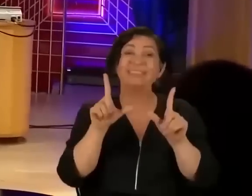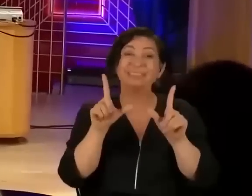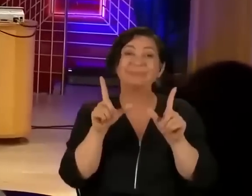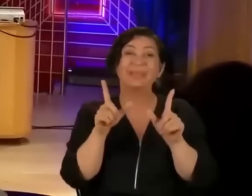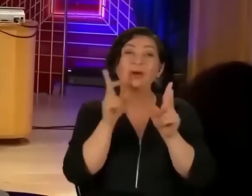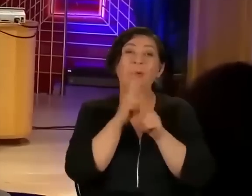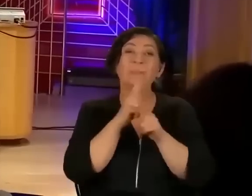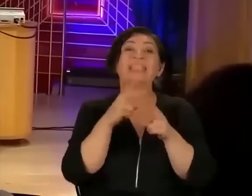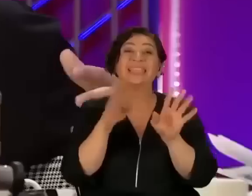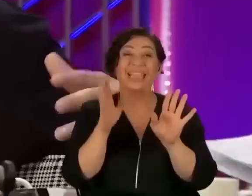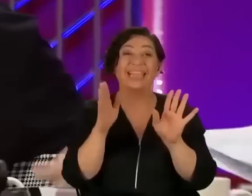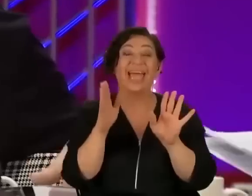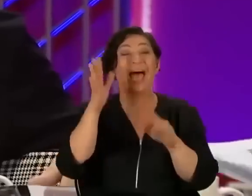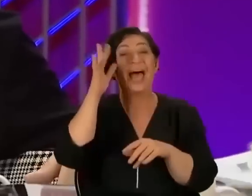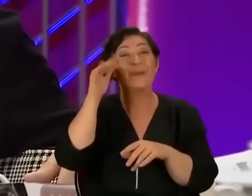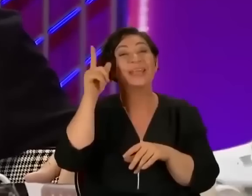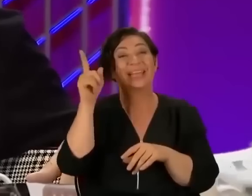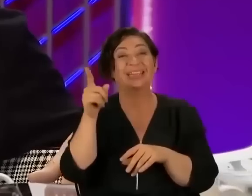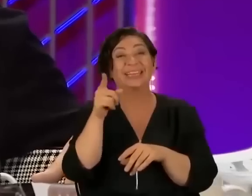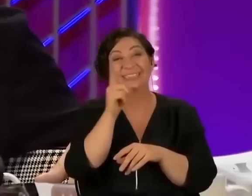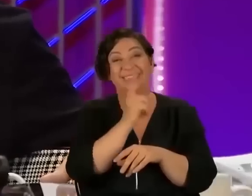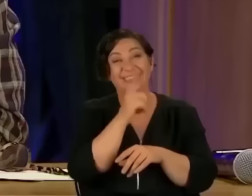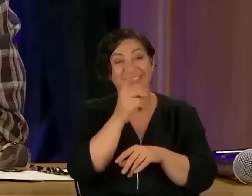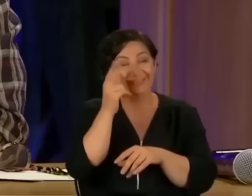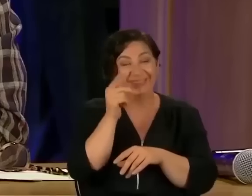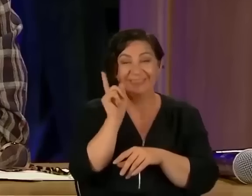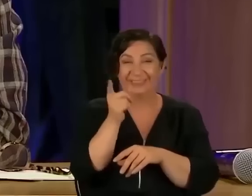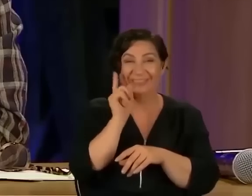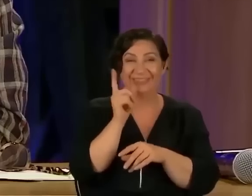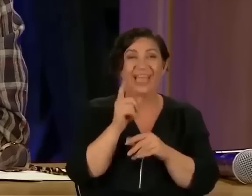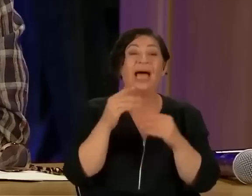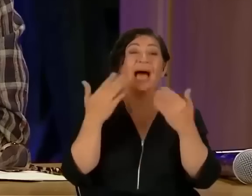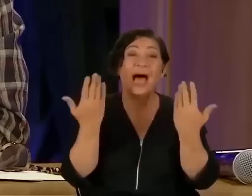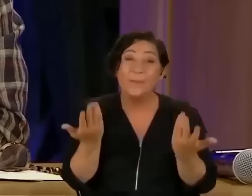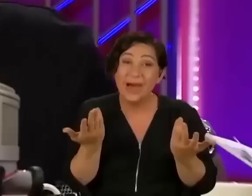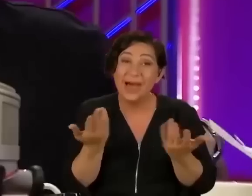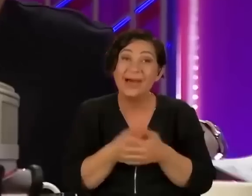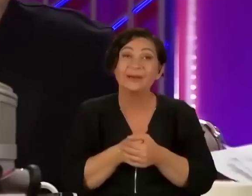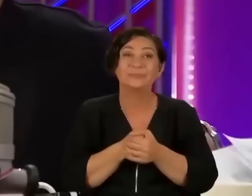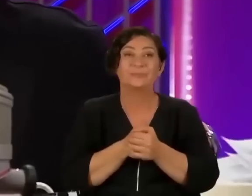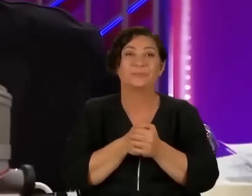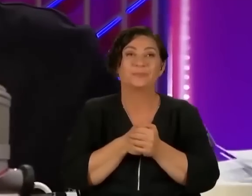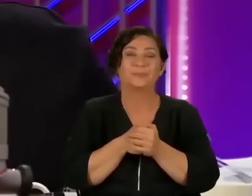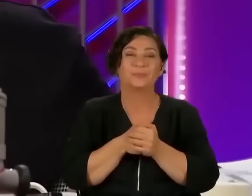lazım. Ama her Amerikalılar şey... sizi, evet. Evet, burada da. Evet. Evet. Ama